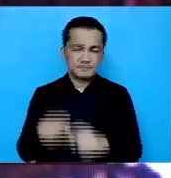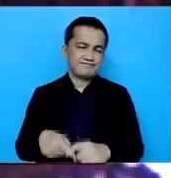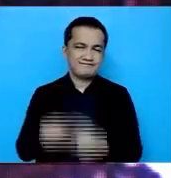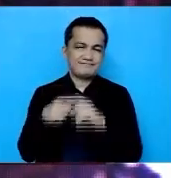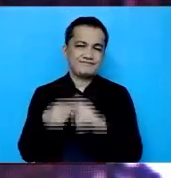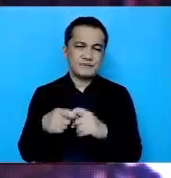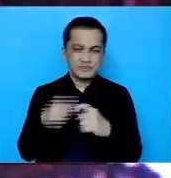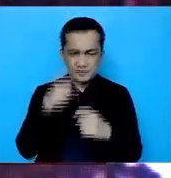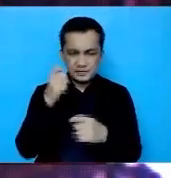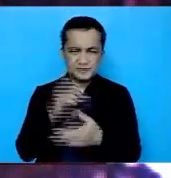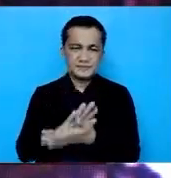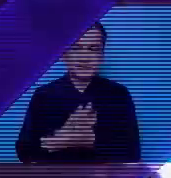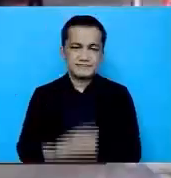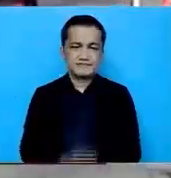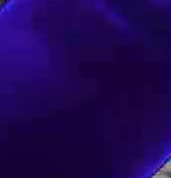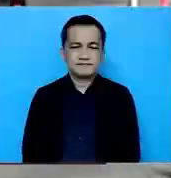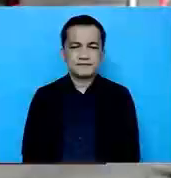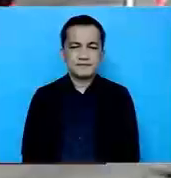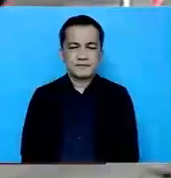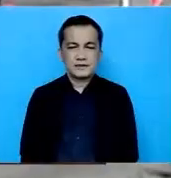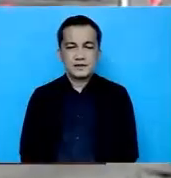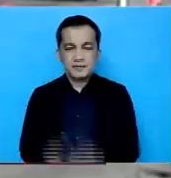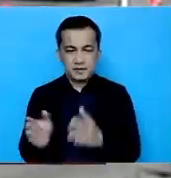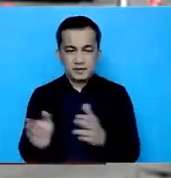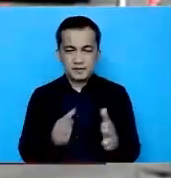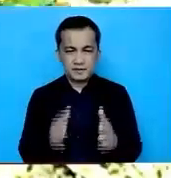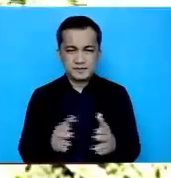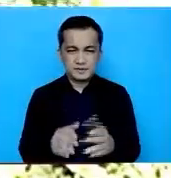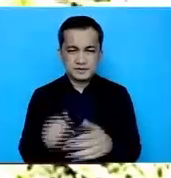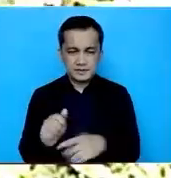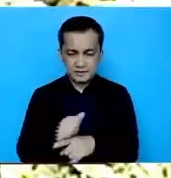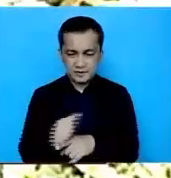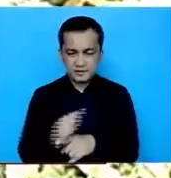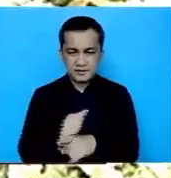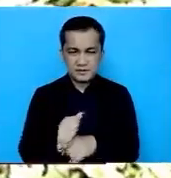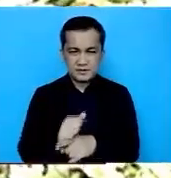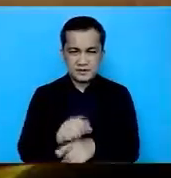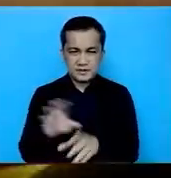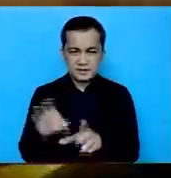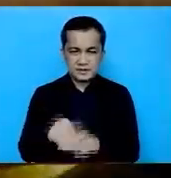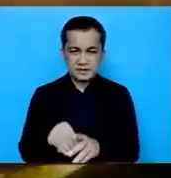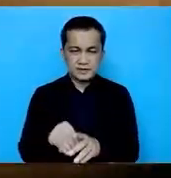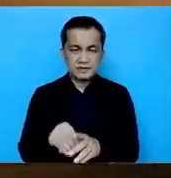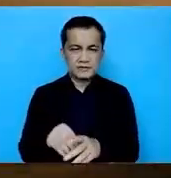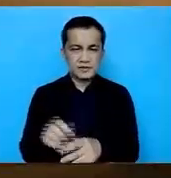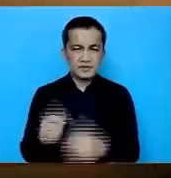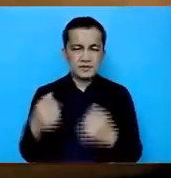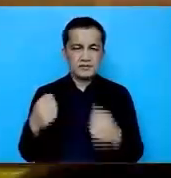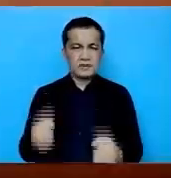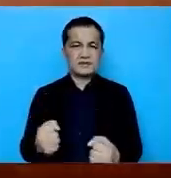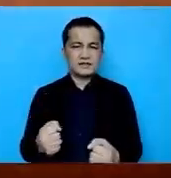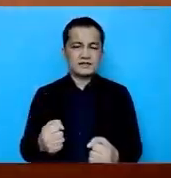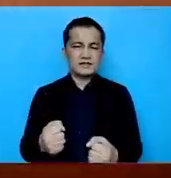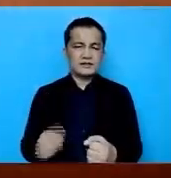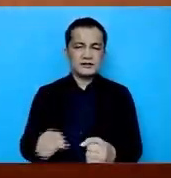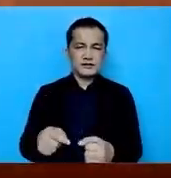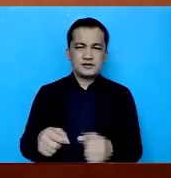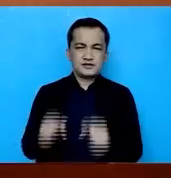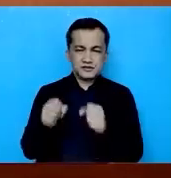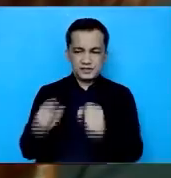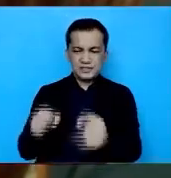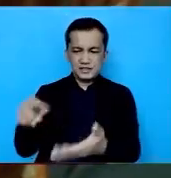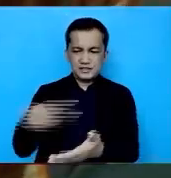sa pandemya. Bilang paghahanda, nagpa-practice na ang mga kasali sa pangmalakasang Grand Street Dancing Parade